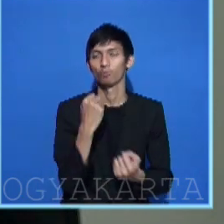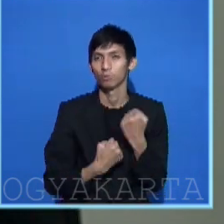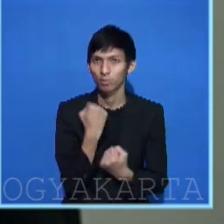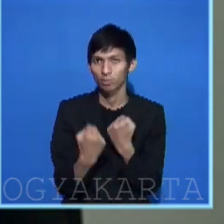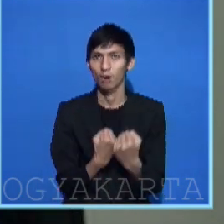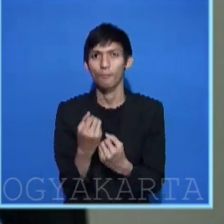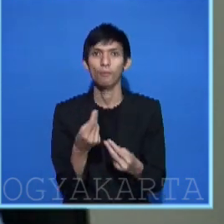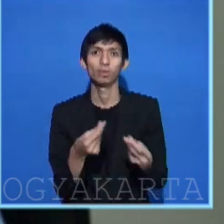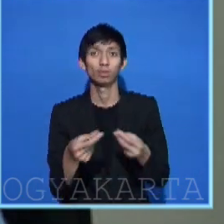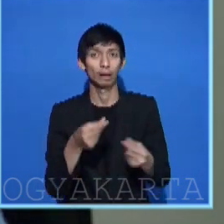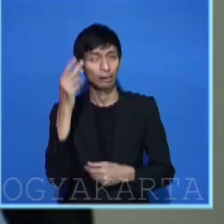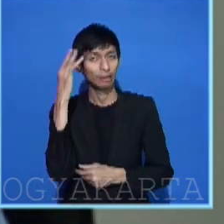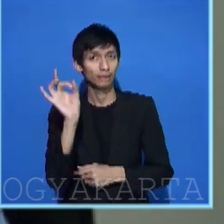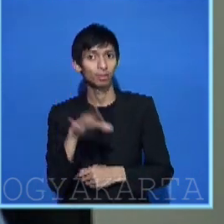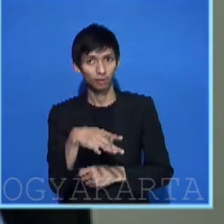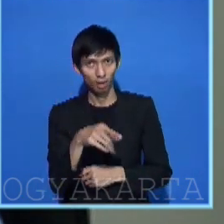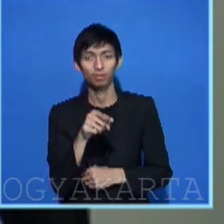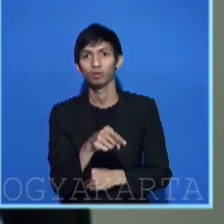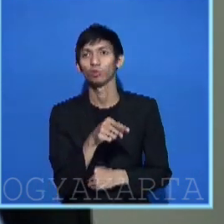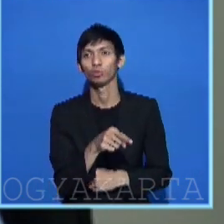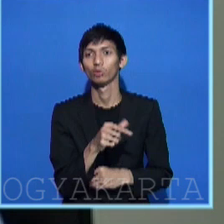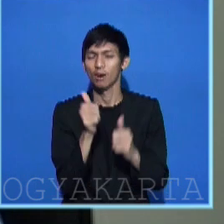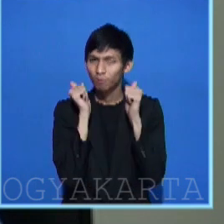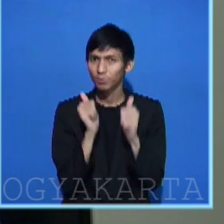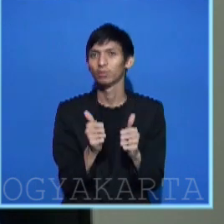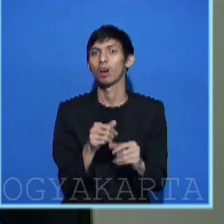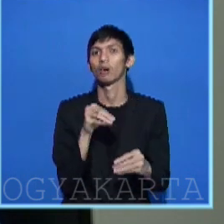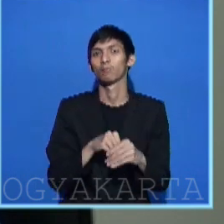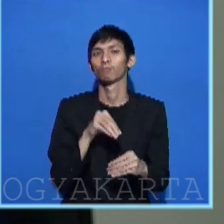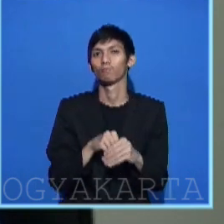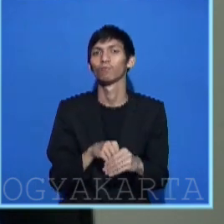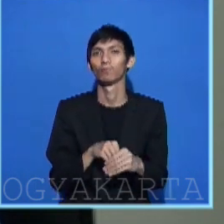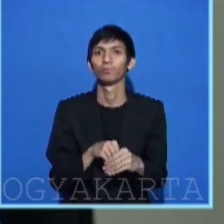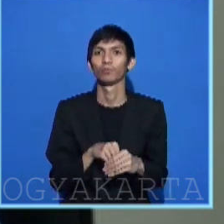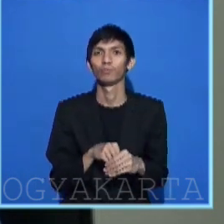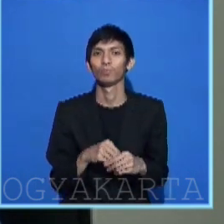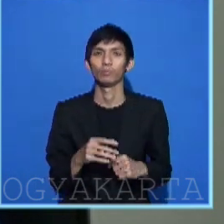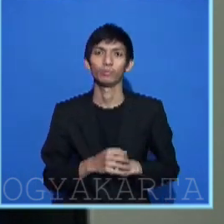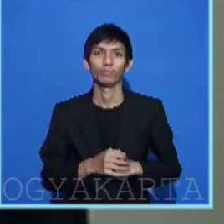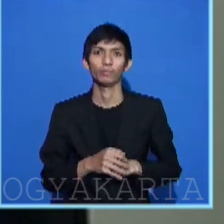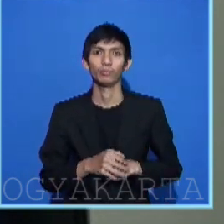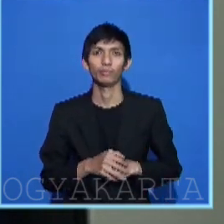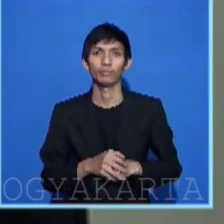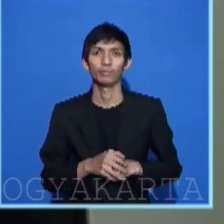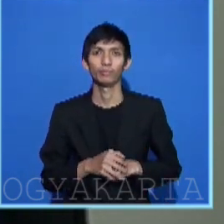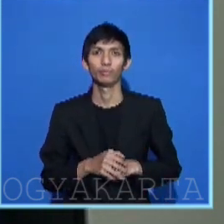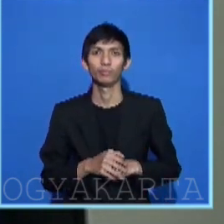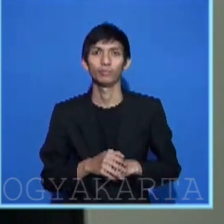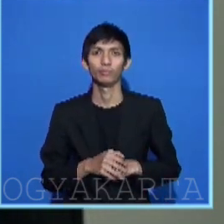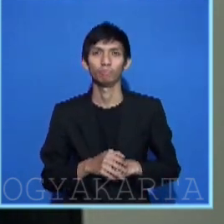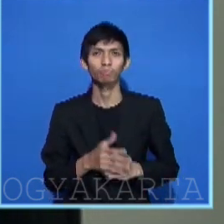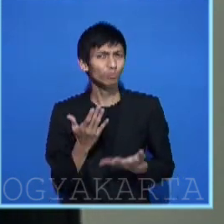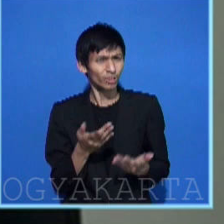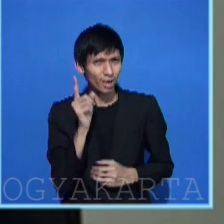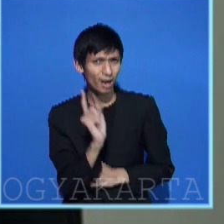desa Sri Martani. Menika saged nyumbang pendapatan asli desa wonten